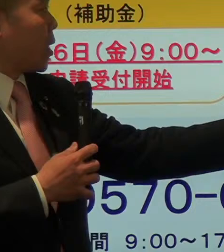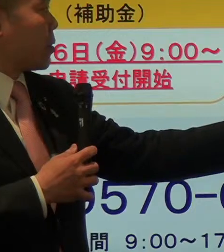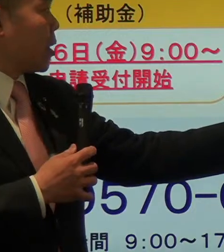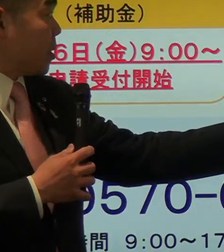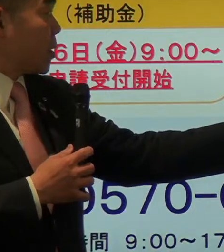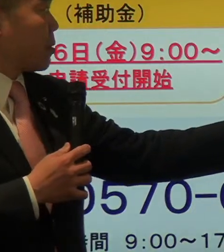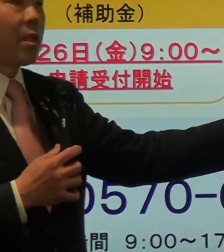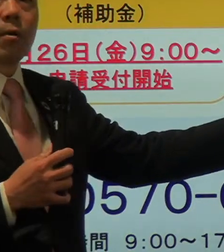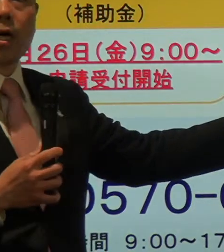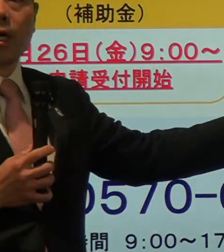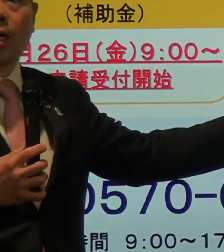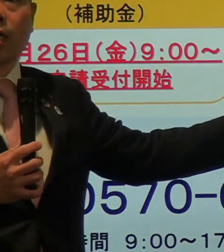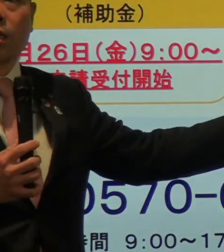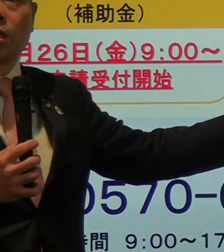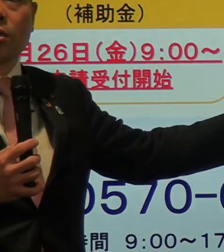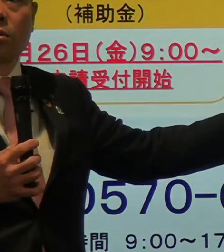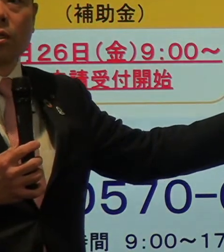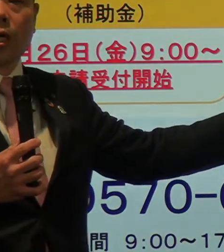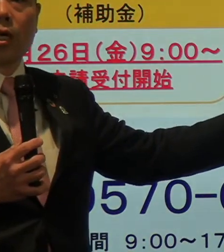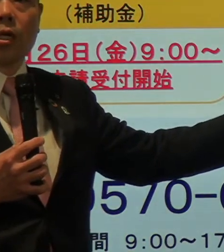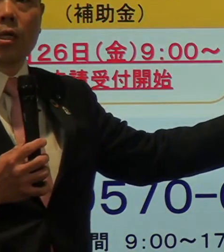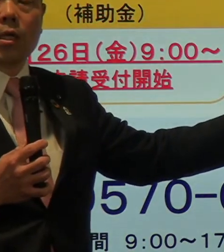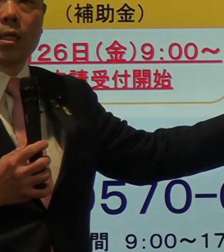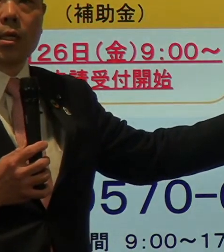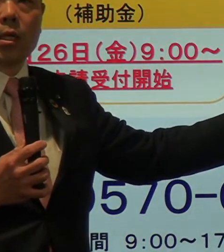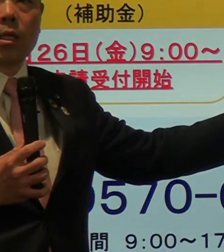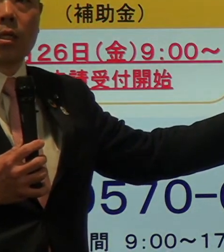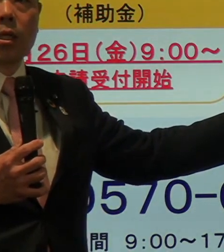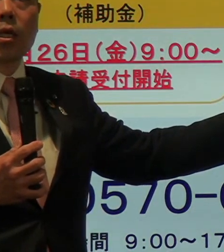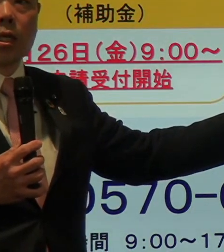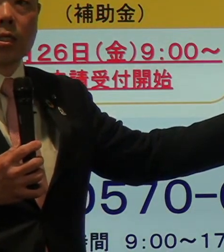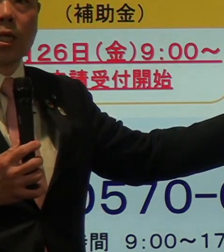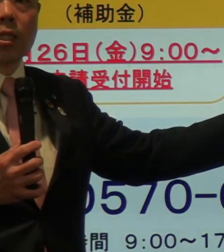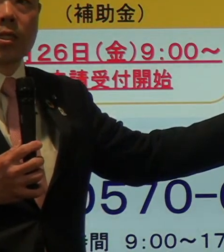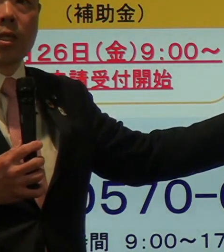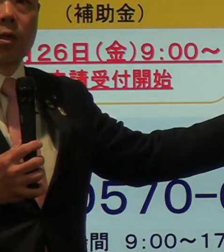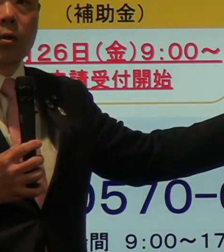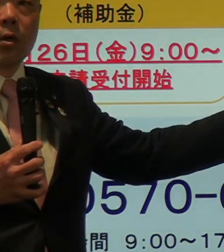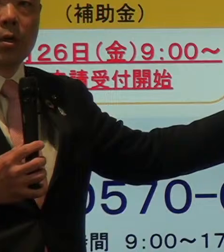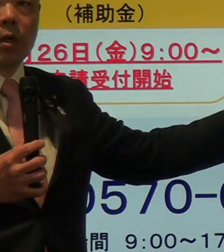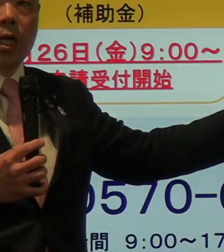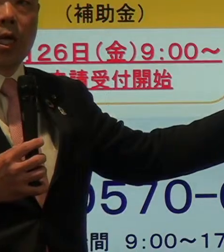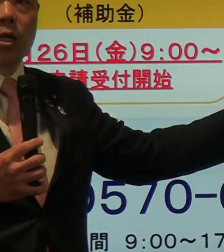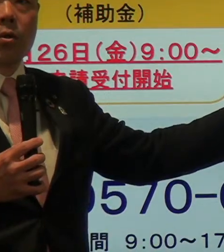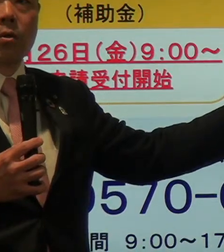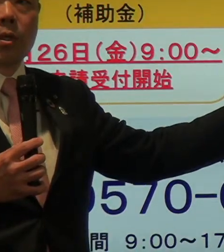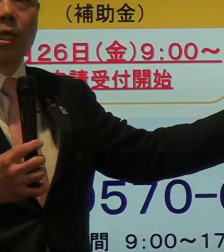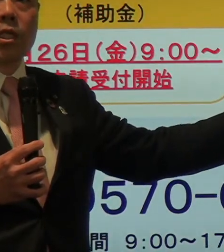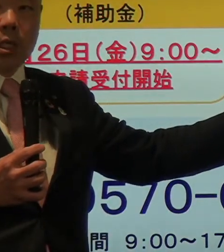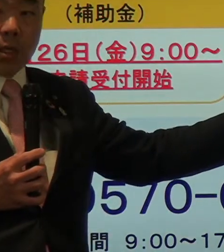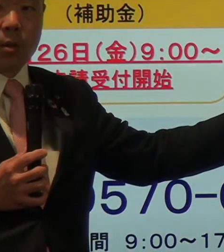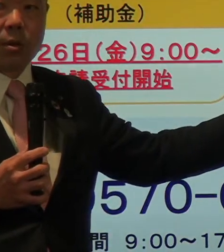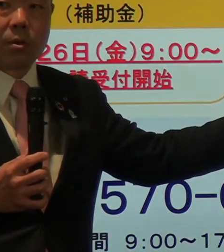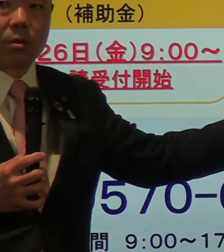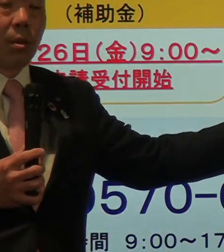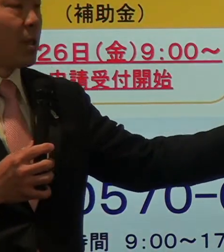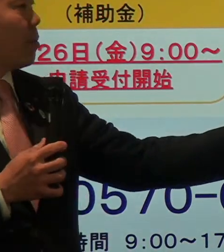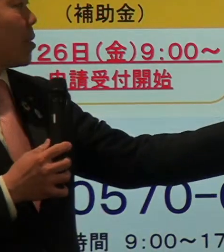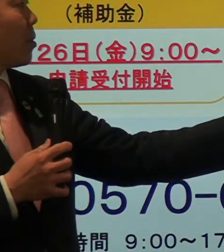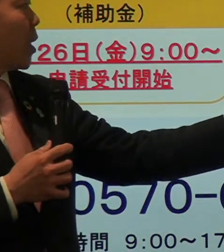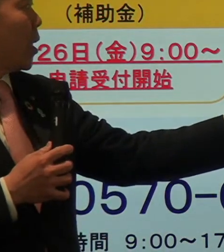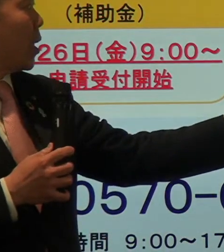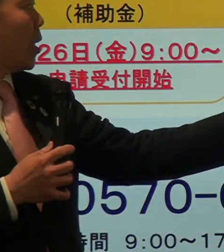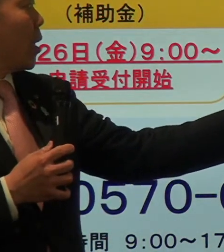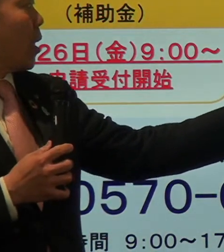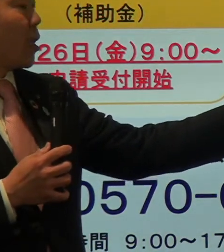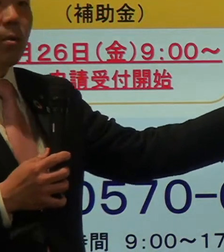ということでございます。こちらは緊急事態宣言再発令の影響を受けた地域ということでござい